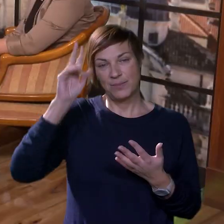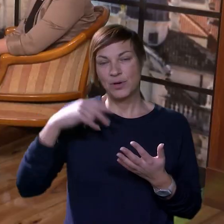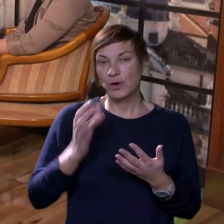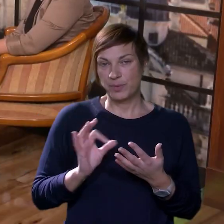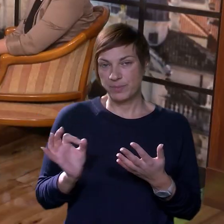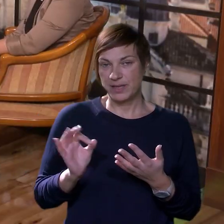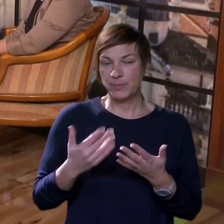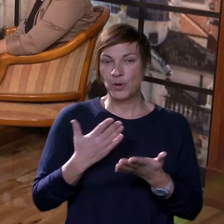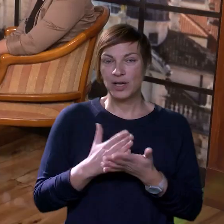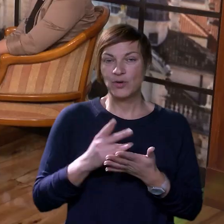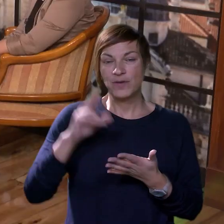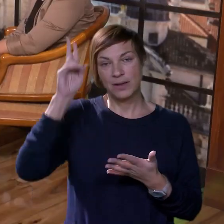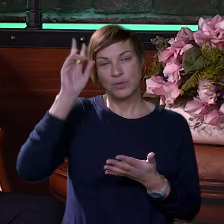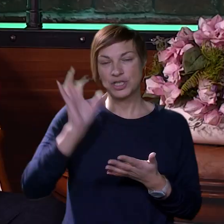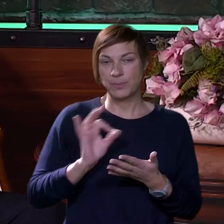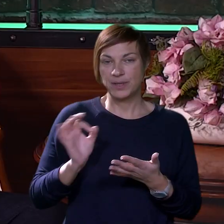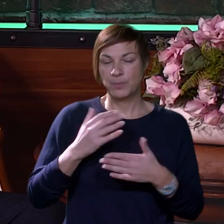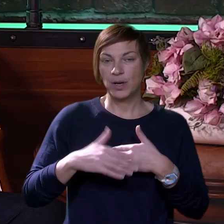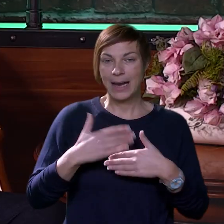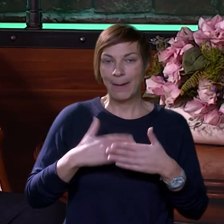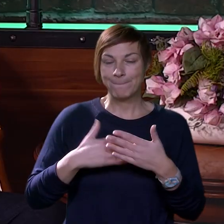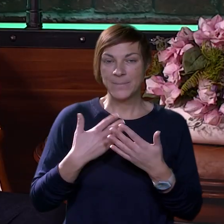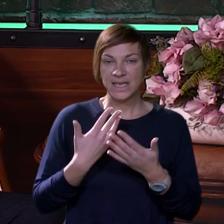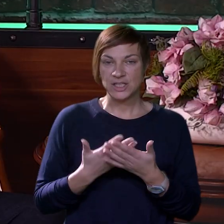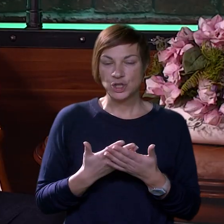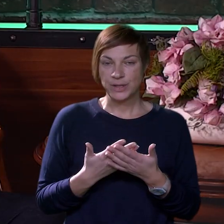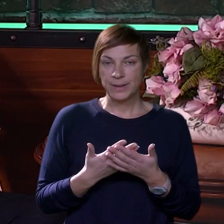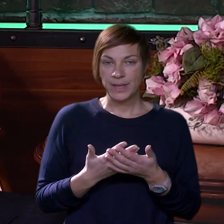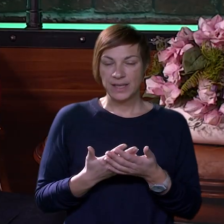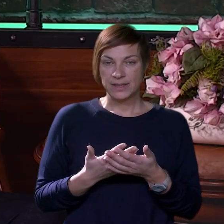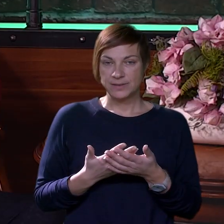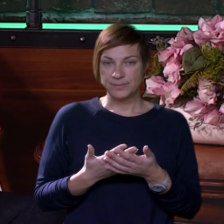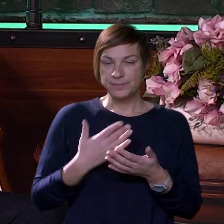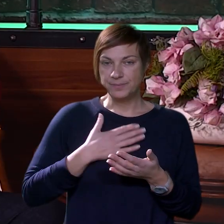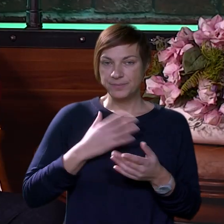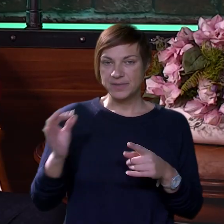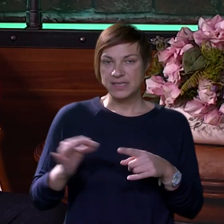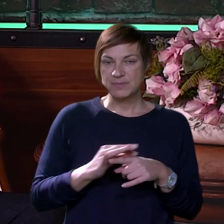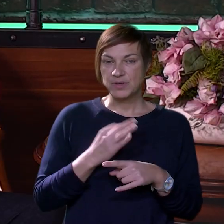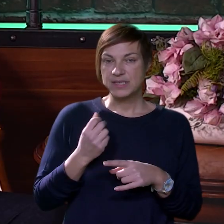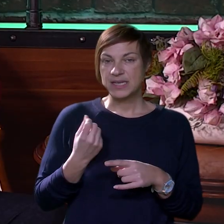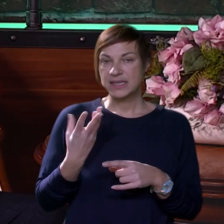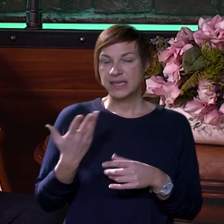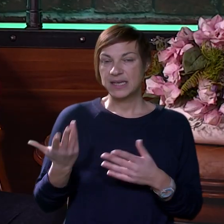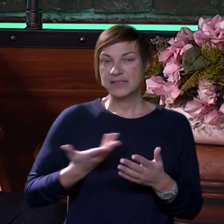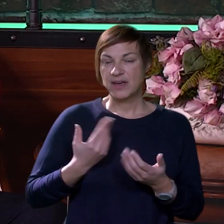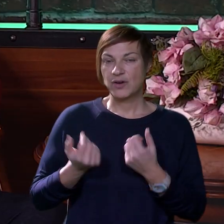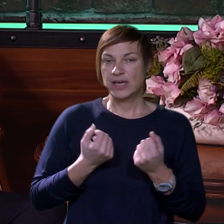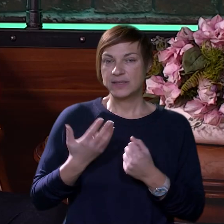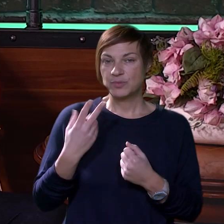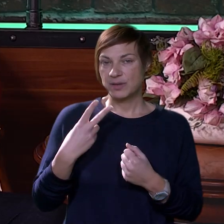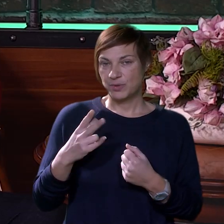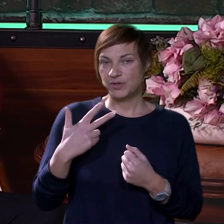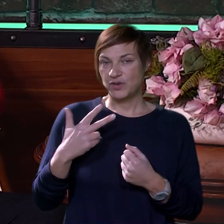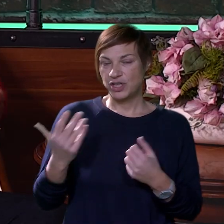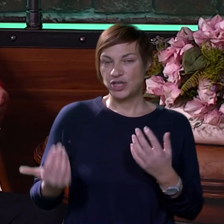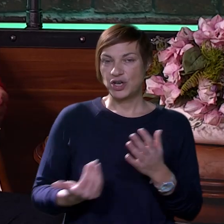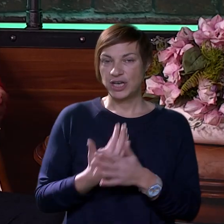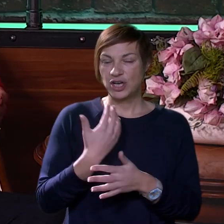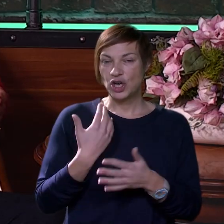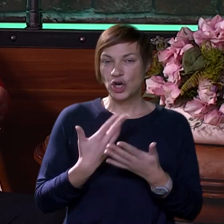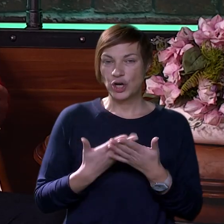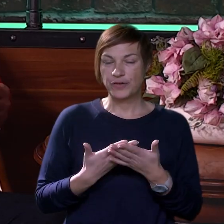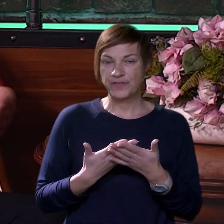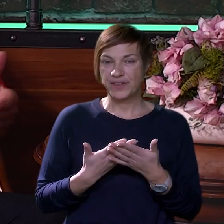Mogu bi biti bolje? Mogu biti bolje, uvijek može biti bolje. Međutim, mi smo sretni kad na svakoj akciji barem bude po dvoje, troje